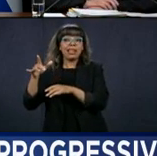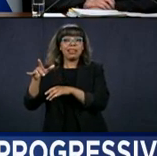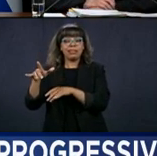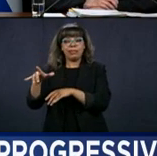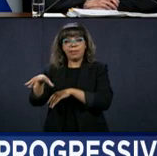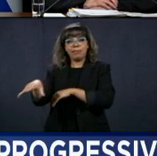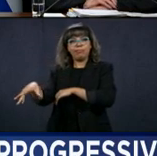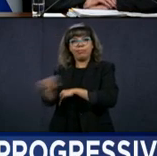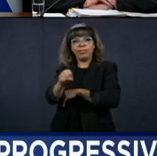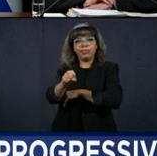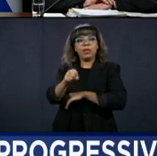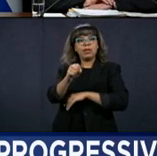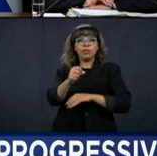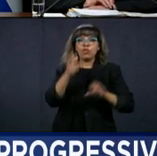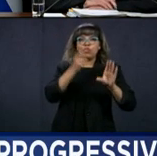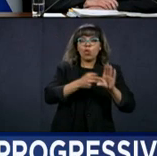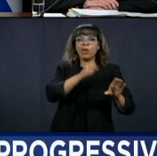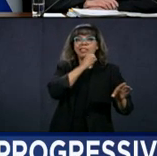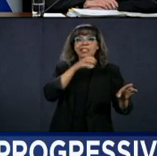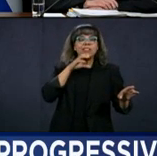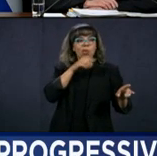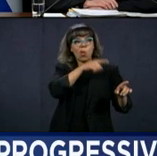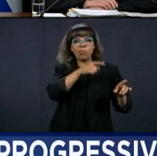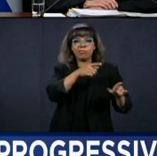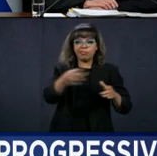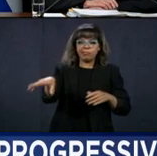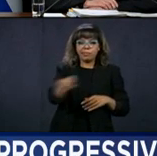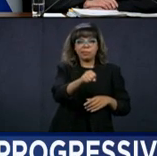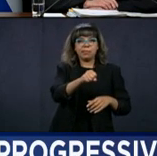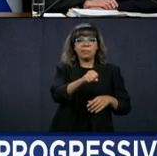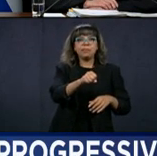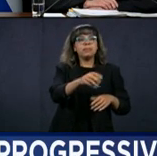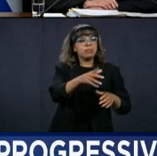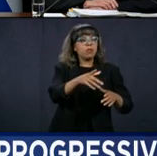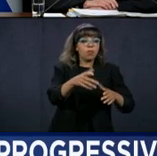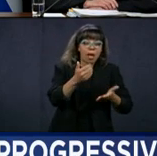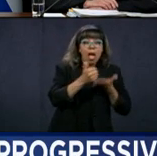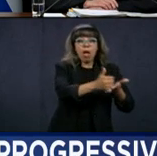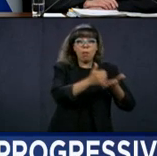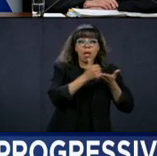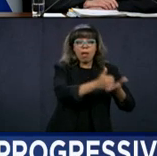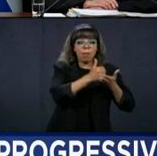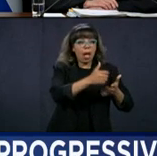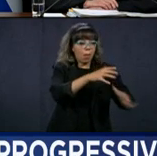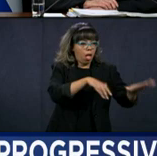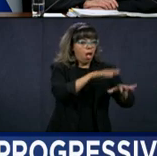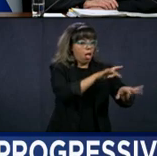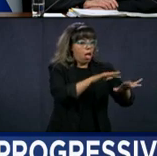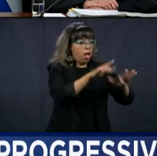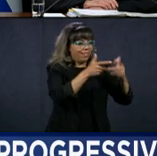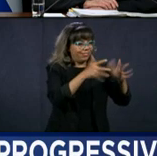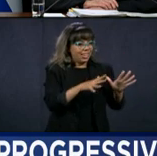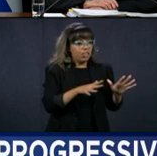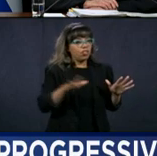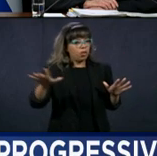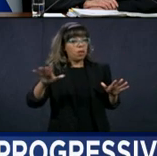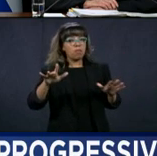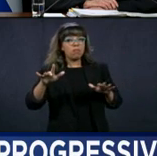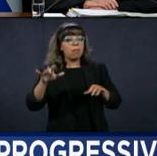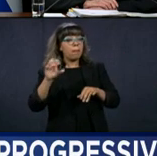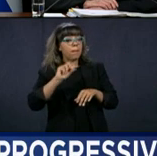ensuite dans leur ancien lieu de travail, infectent des lieux comme les CHSLD qui n'avaient pas de cas